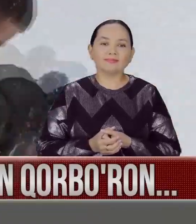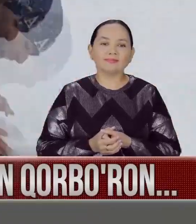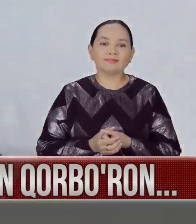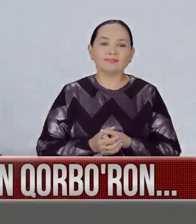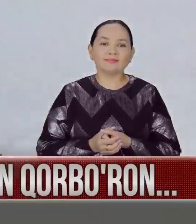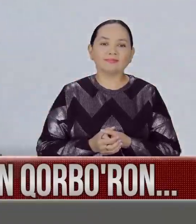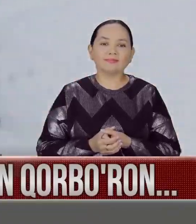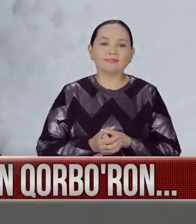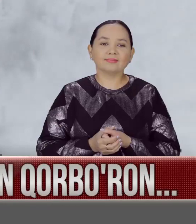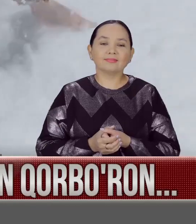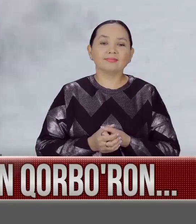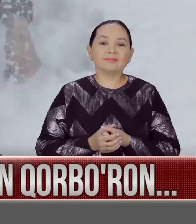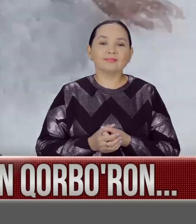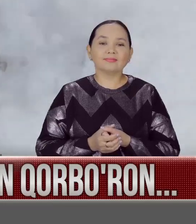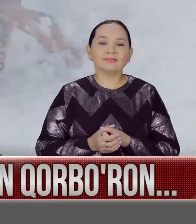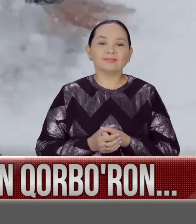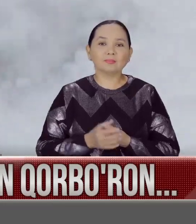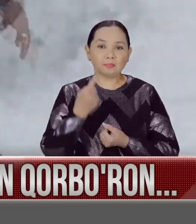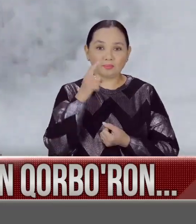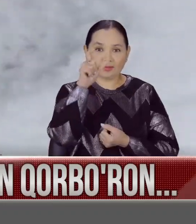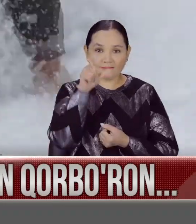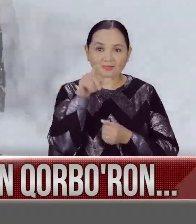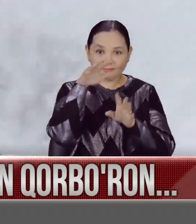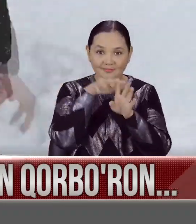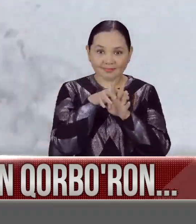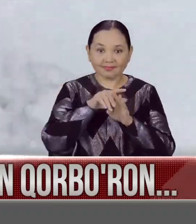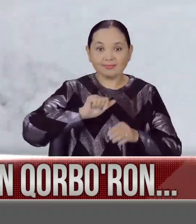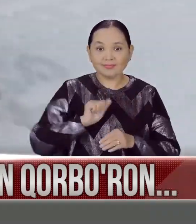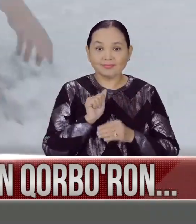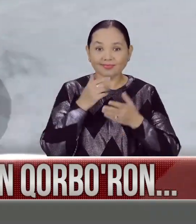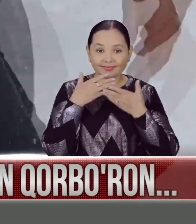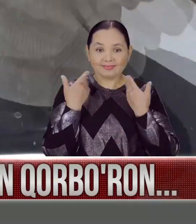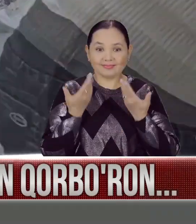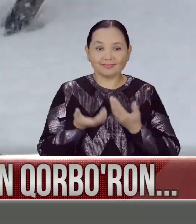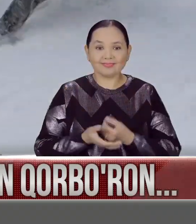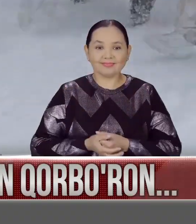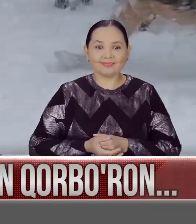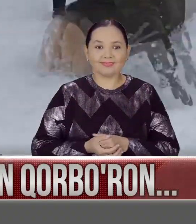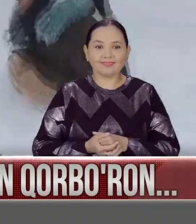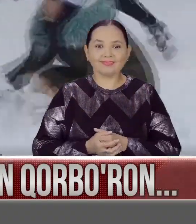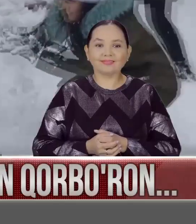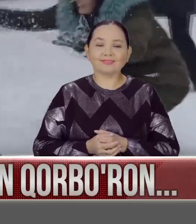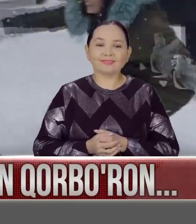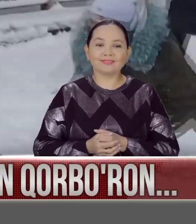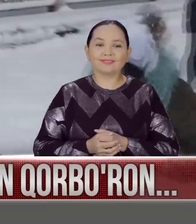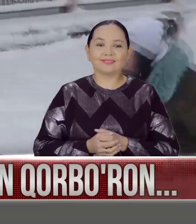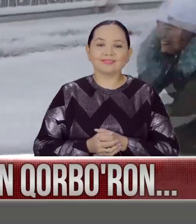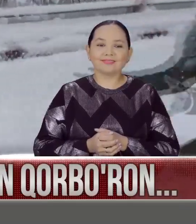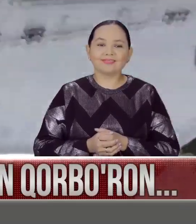Yotqiz! Bir kishiga yotqiz! Sheriklaring yo'qmi? Hadi ketdik. Kim bu o'zi? Mana